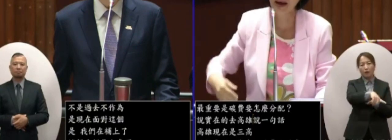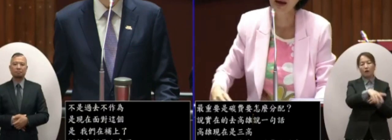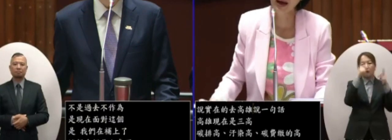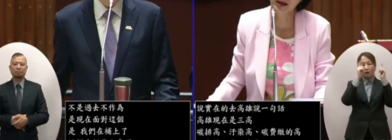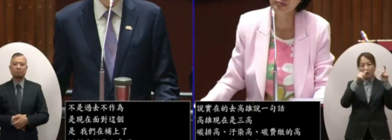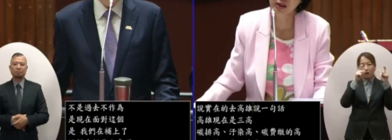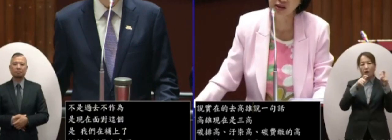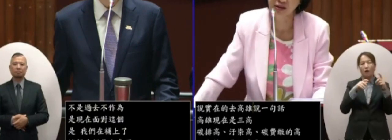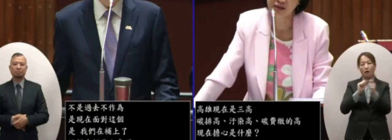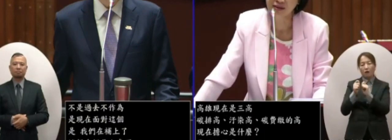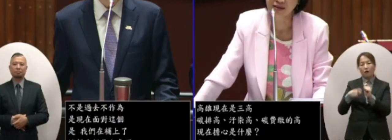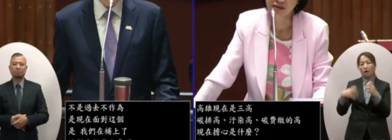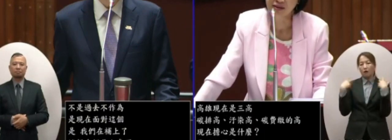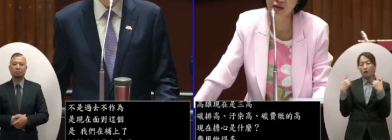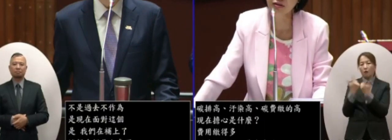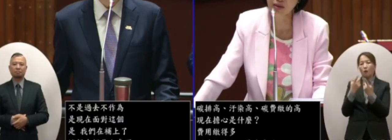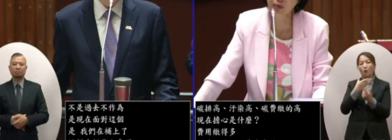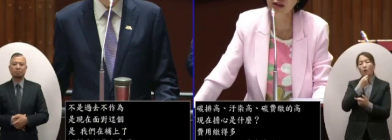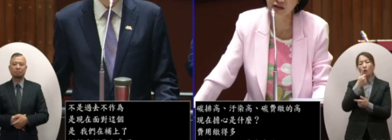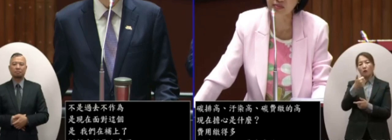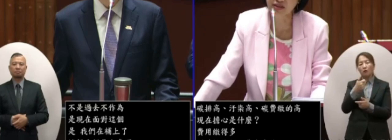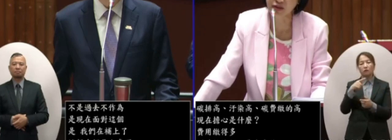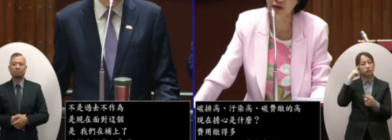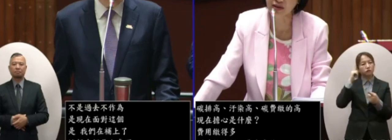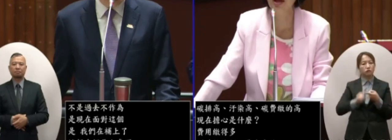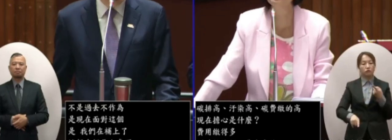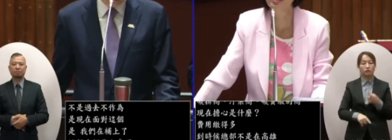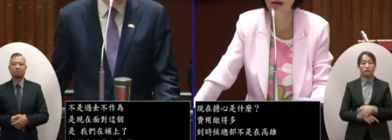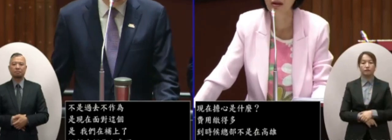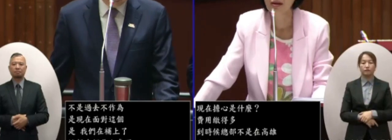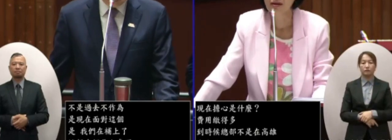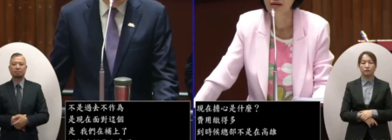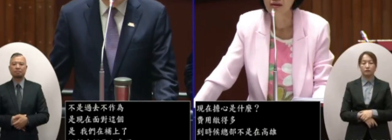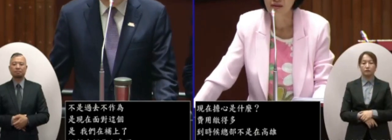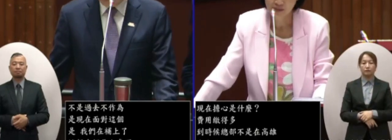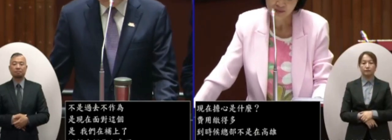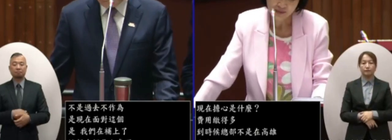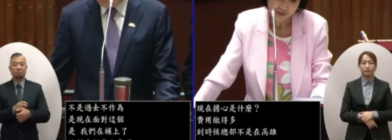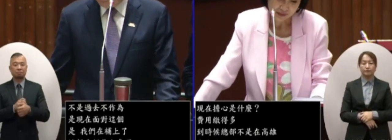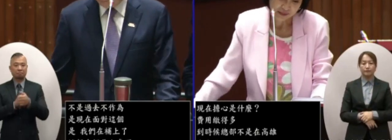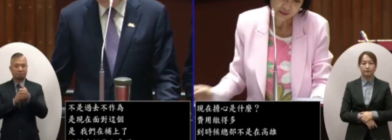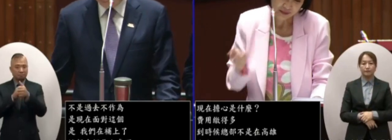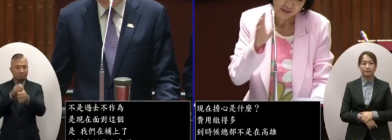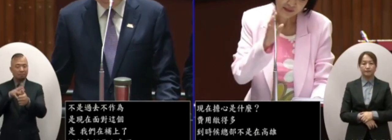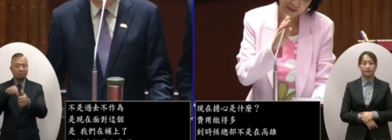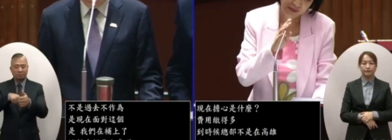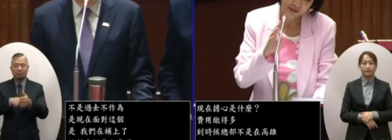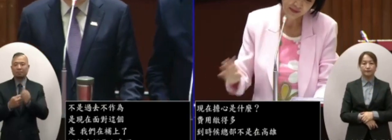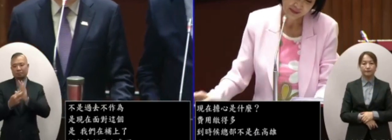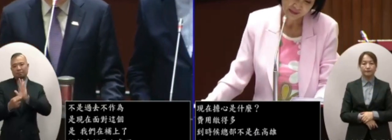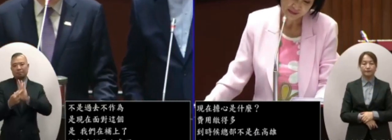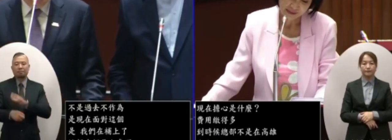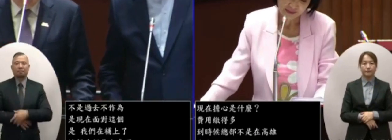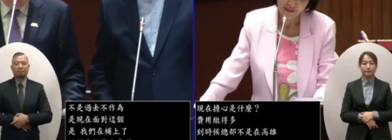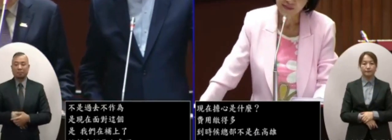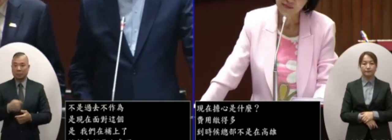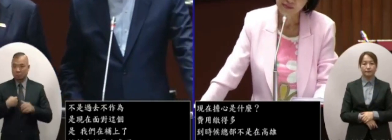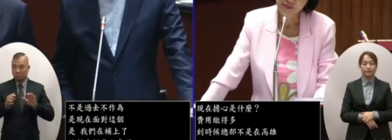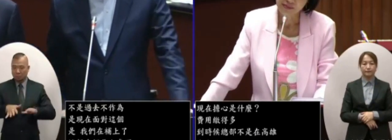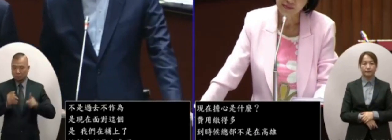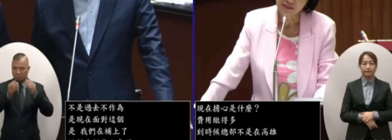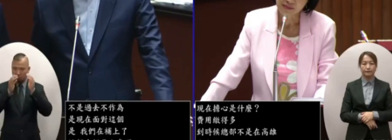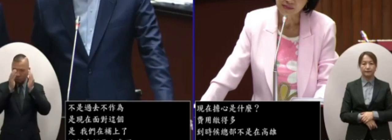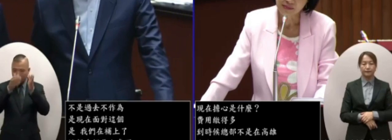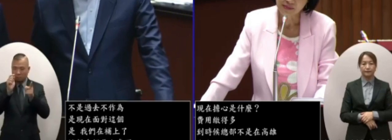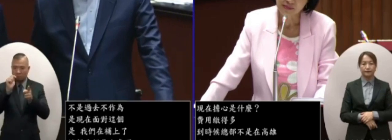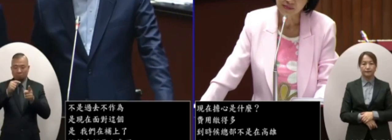力？以后这个部分你要怎么解决？这干不得力？ 报告委员，我们现在啊，就针对这个命题，这么大的一个命题，我们提出一